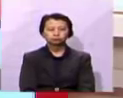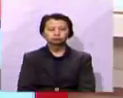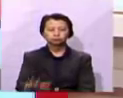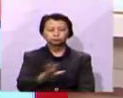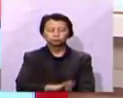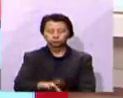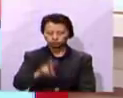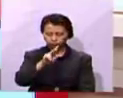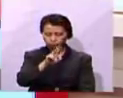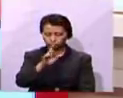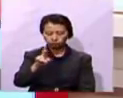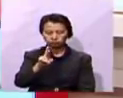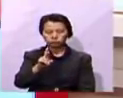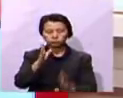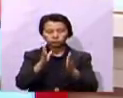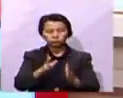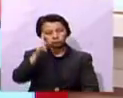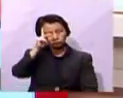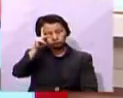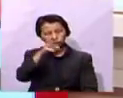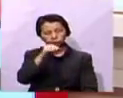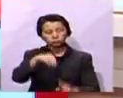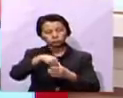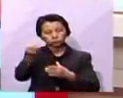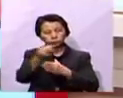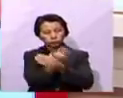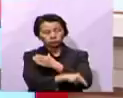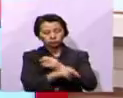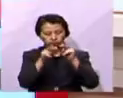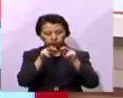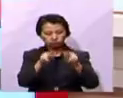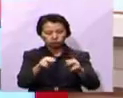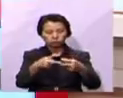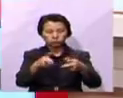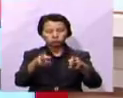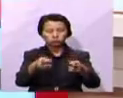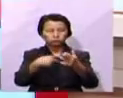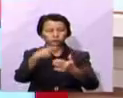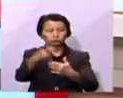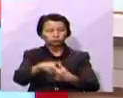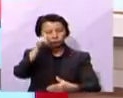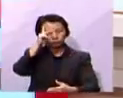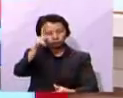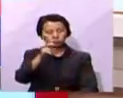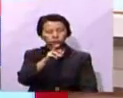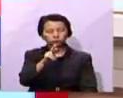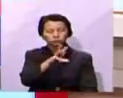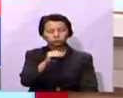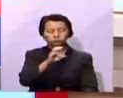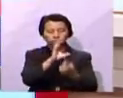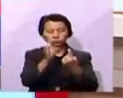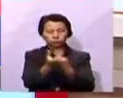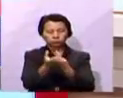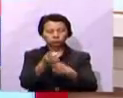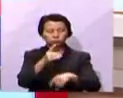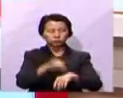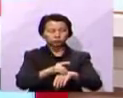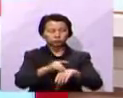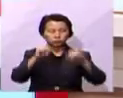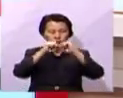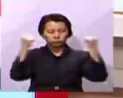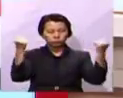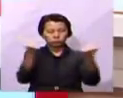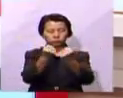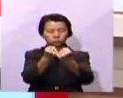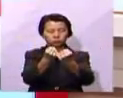Hampir 1,000 warga Kelantan dan dari luar negeri menyaksikan perasmian program Kelantan Art and Culture Festival di perkarangan Stadium